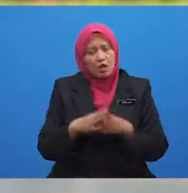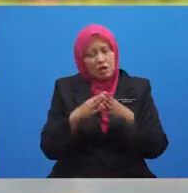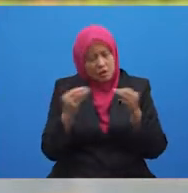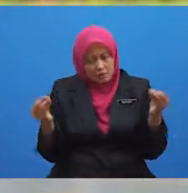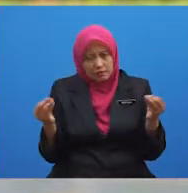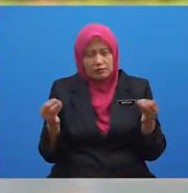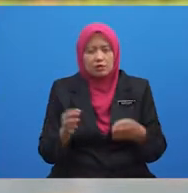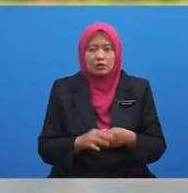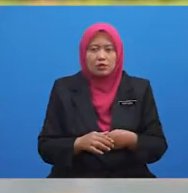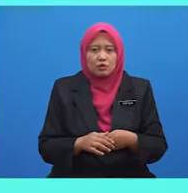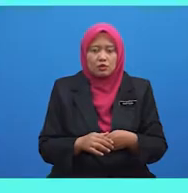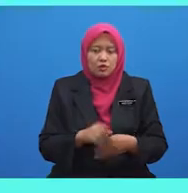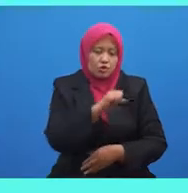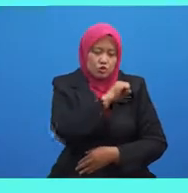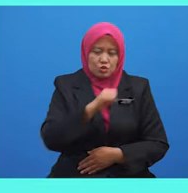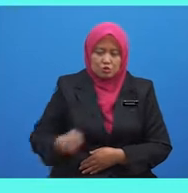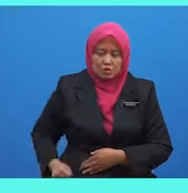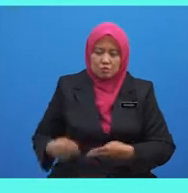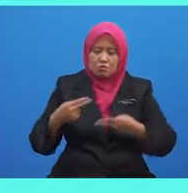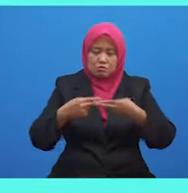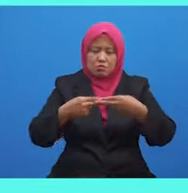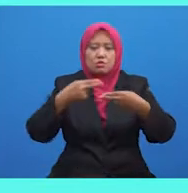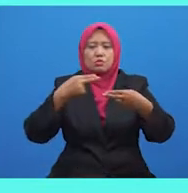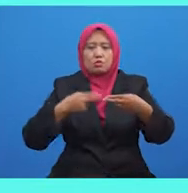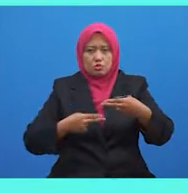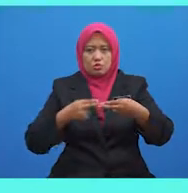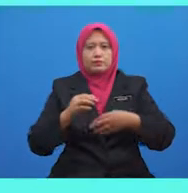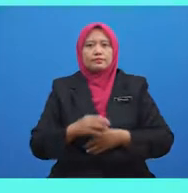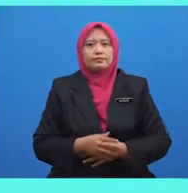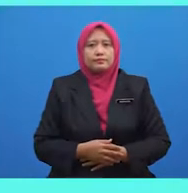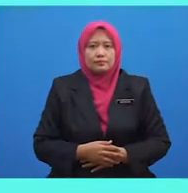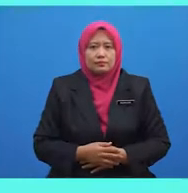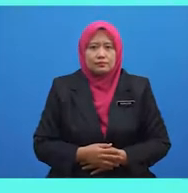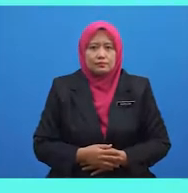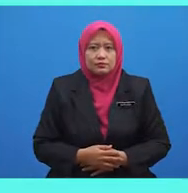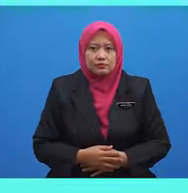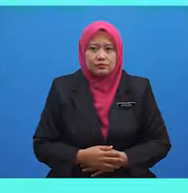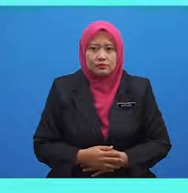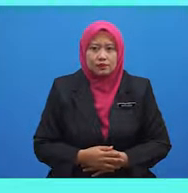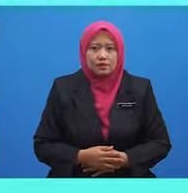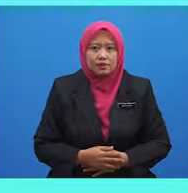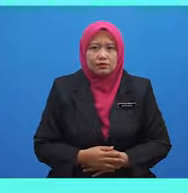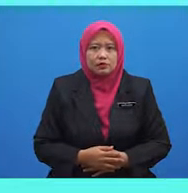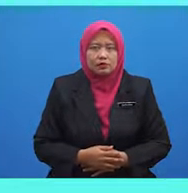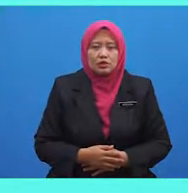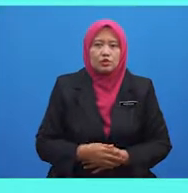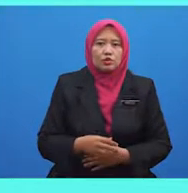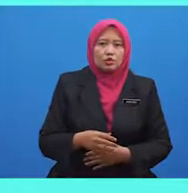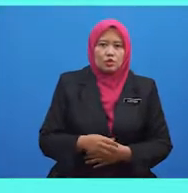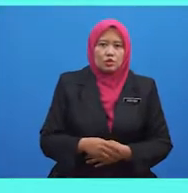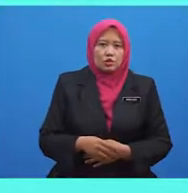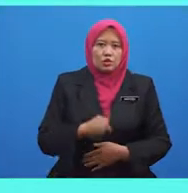pada tahun 1528. Kesultanan Melayu Melaka yang berpusat di Melaka berakhir pada 24